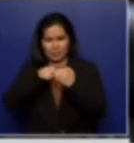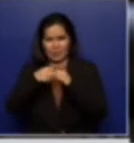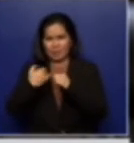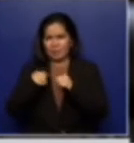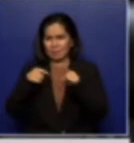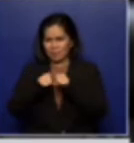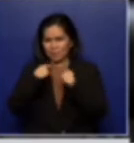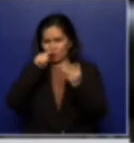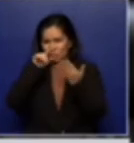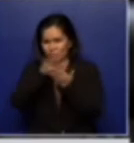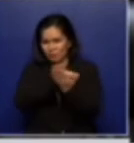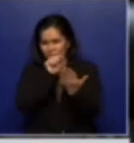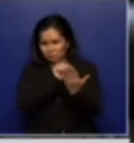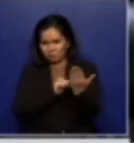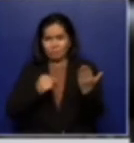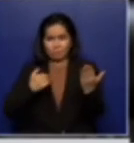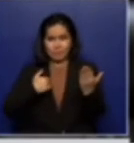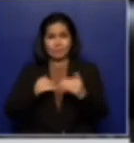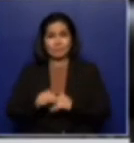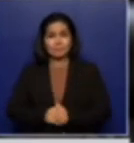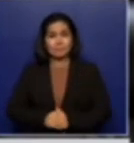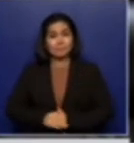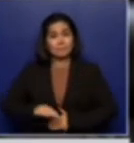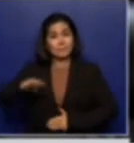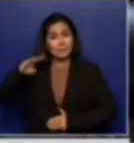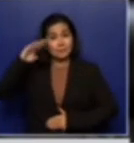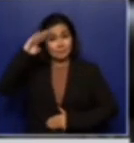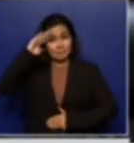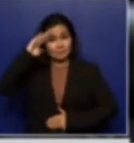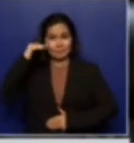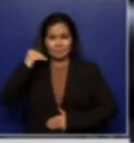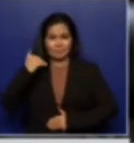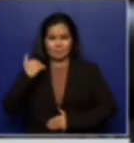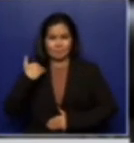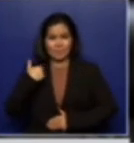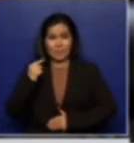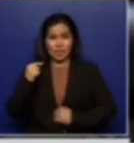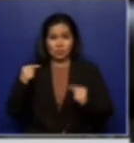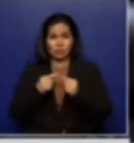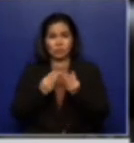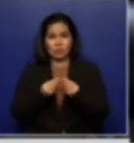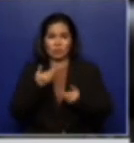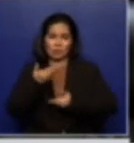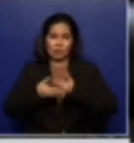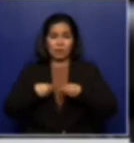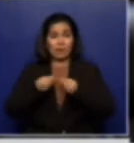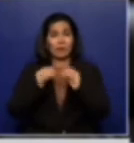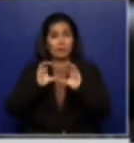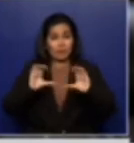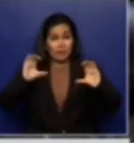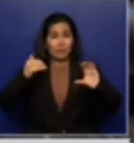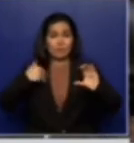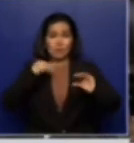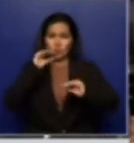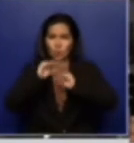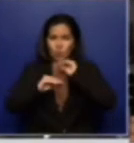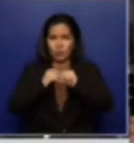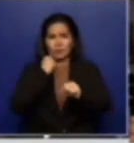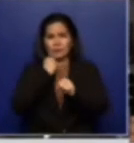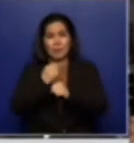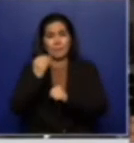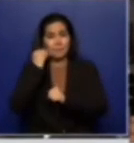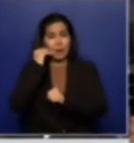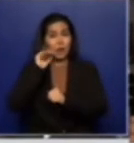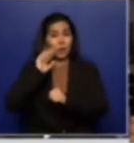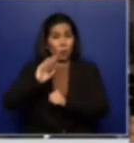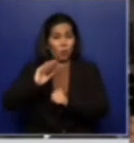ของทหารนั้นได้มีการจัดขายให้กับข้าราชการ ได้มีโครงการจัดทำโครงการบ้านธนลักษณ์ส